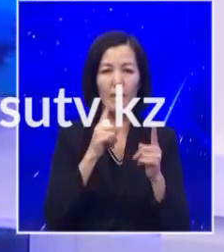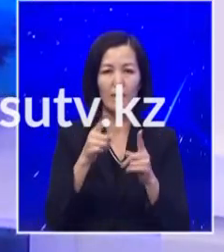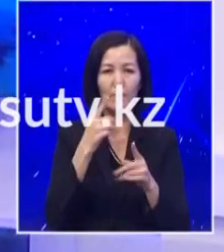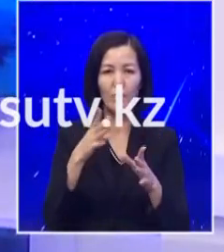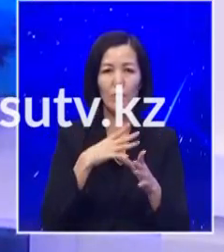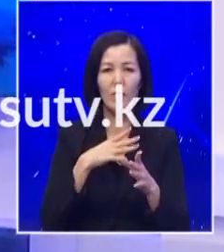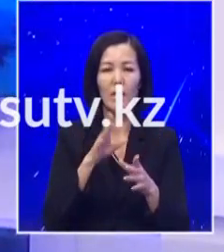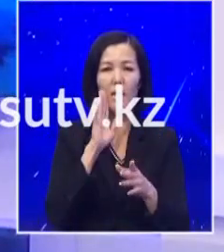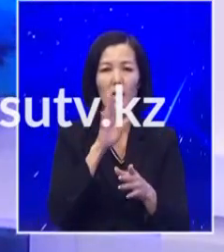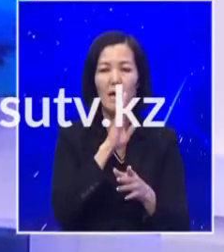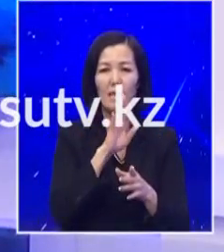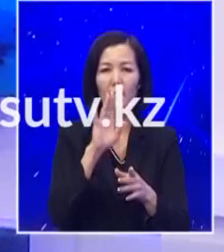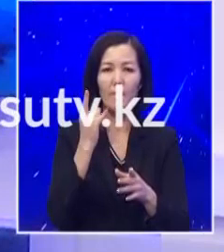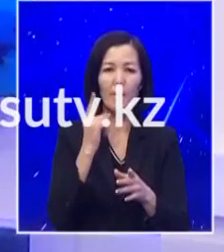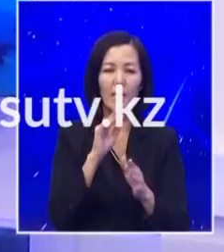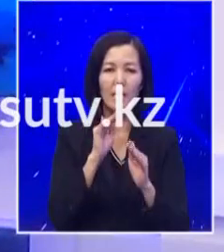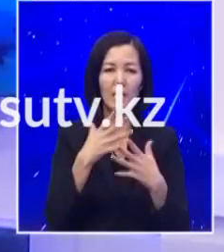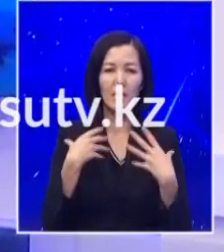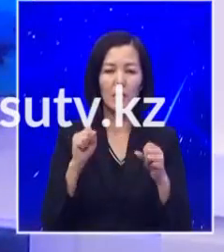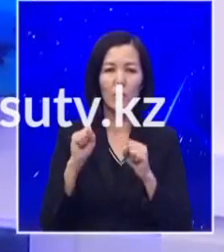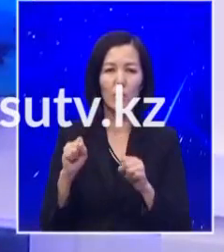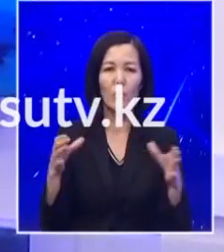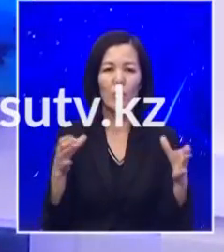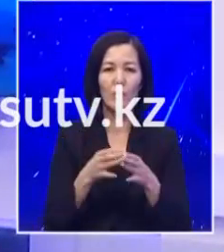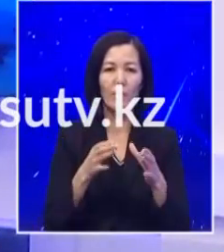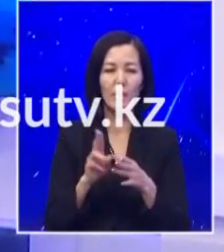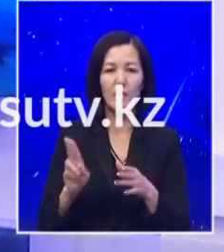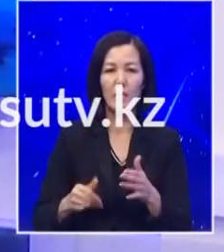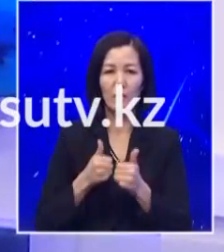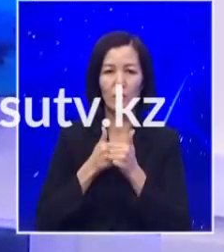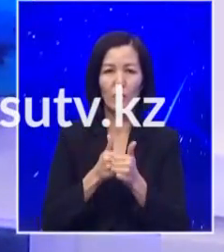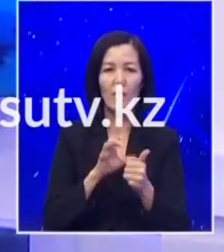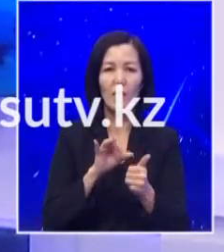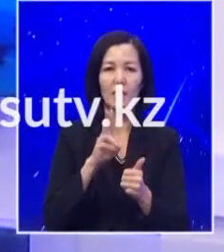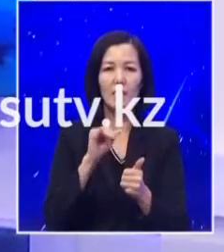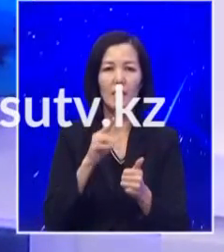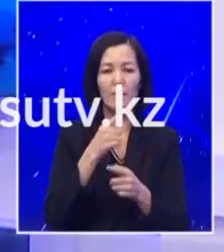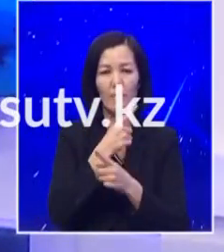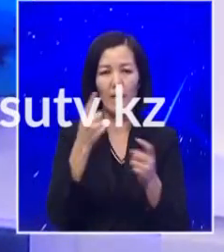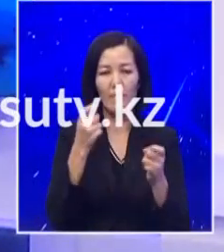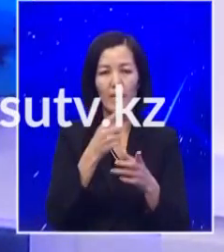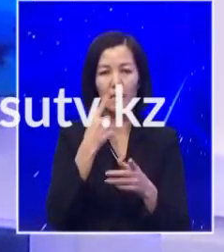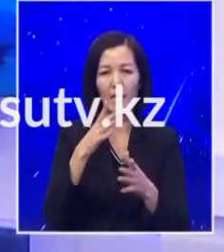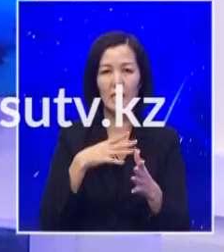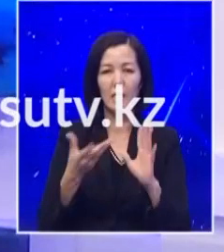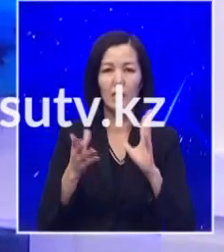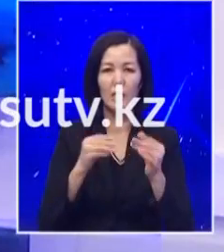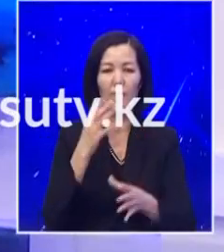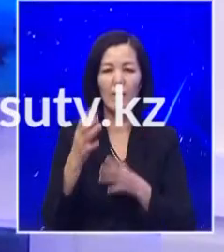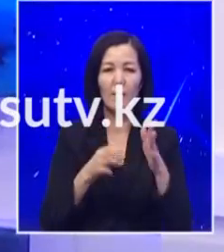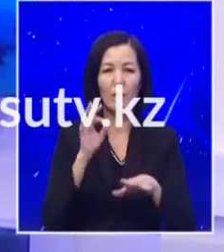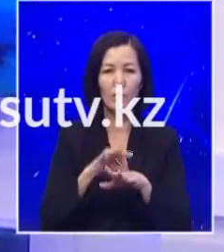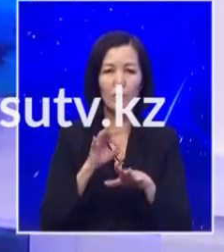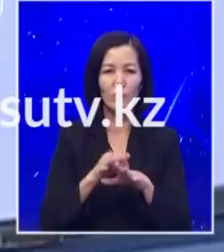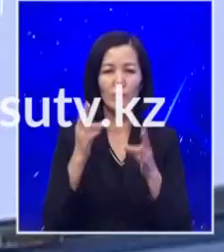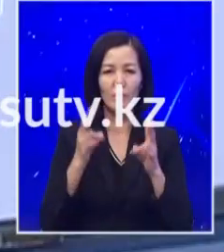болды. Ана мен баланың денсаулығын қорғау департаменті директорының орынбасары Олжас Қақов осындай ақпар айтты. Жалпы әлемде